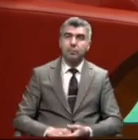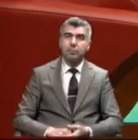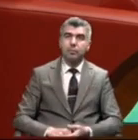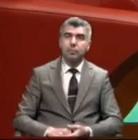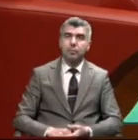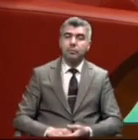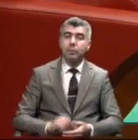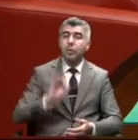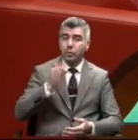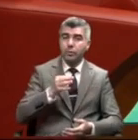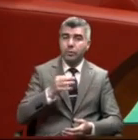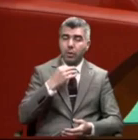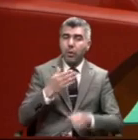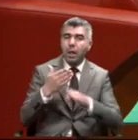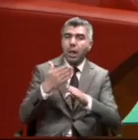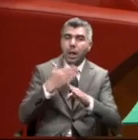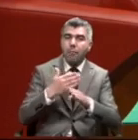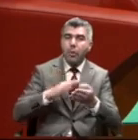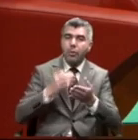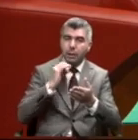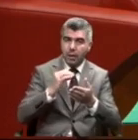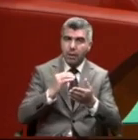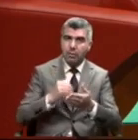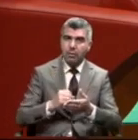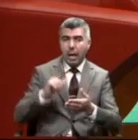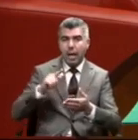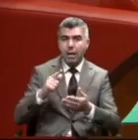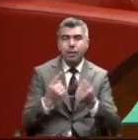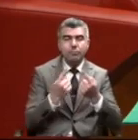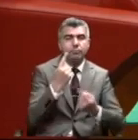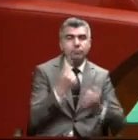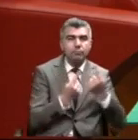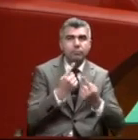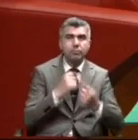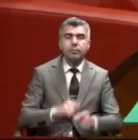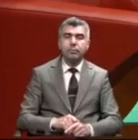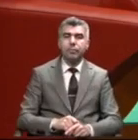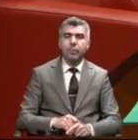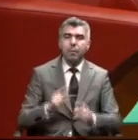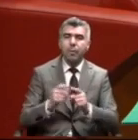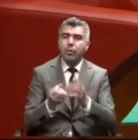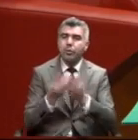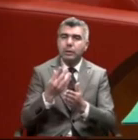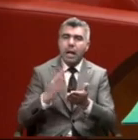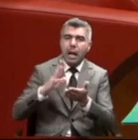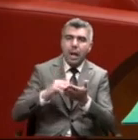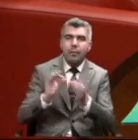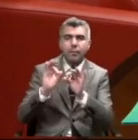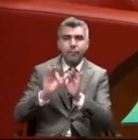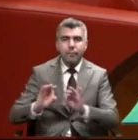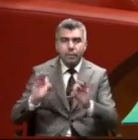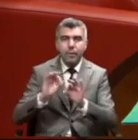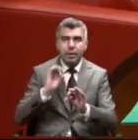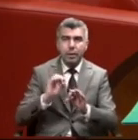اكيد وكما قلت في مناسبه سابقه كاين حالات كاين واحد المدارس هذا